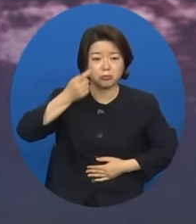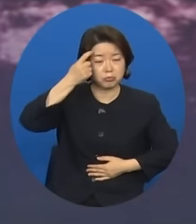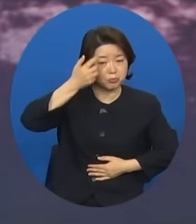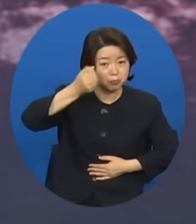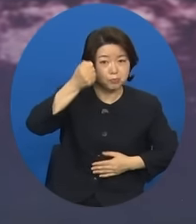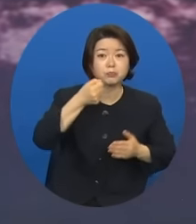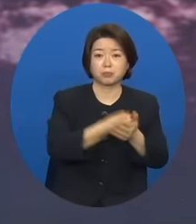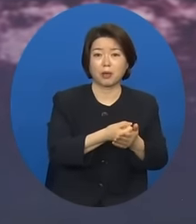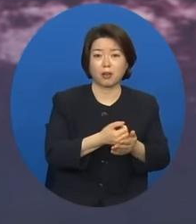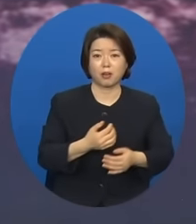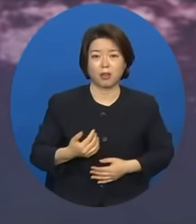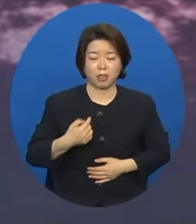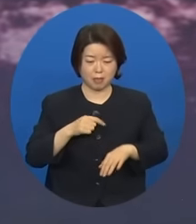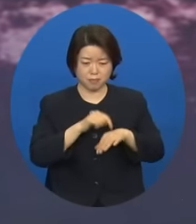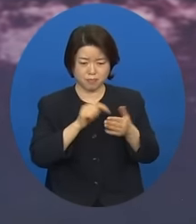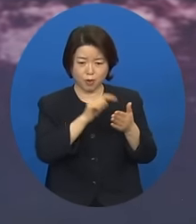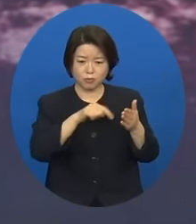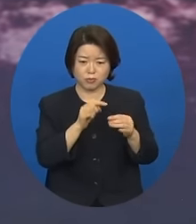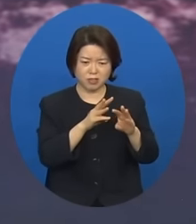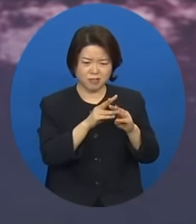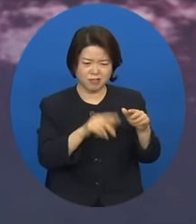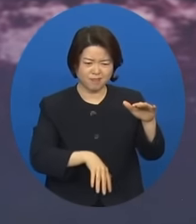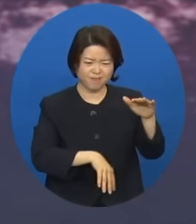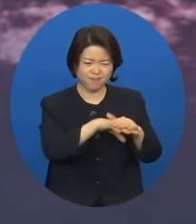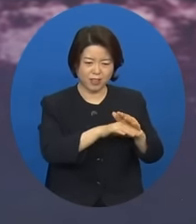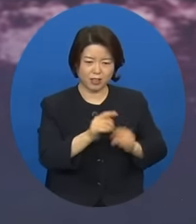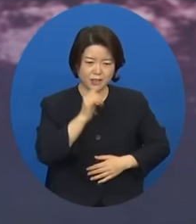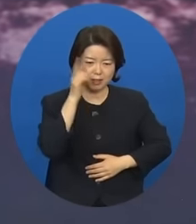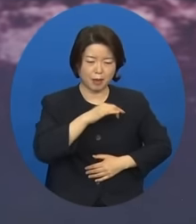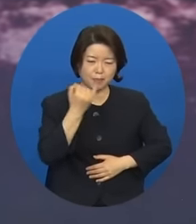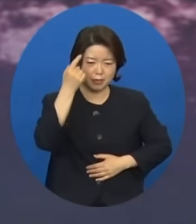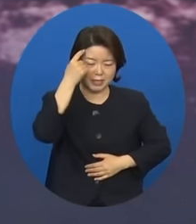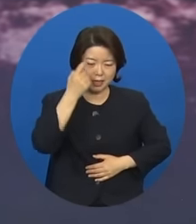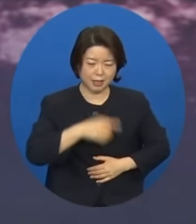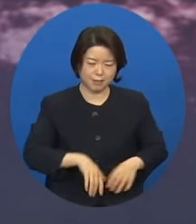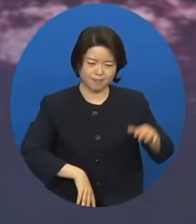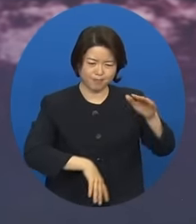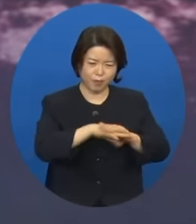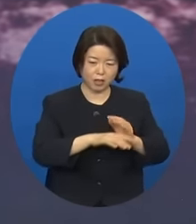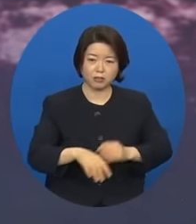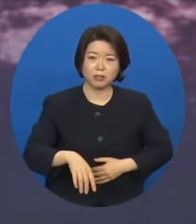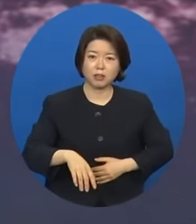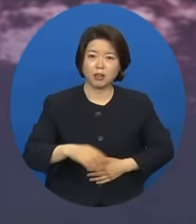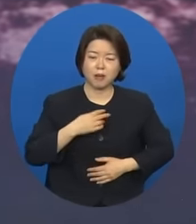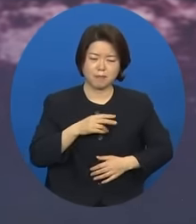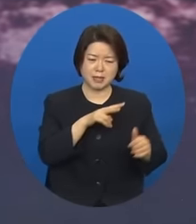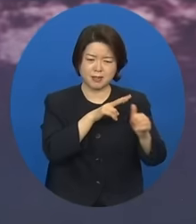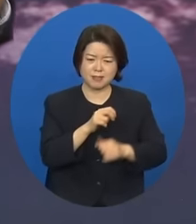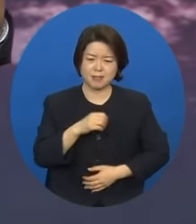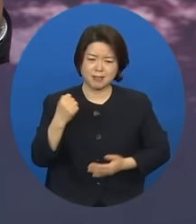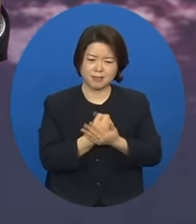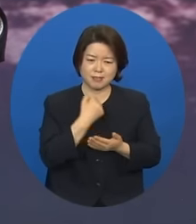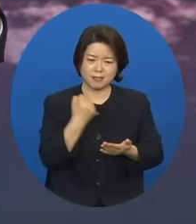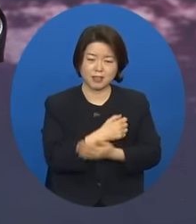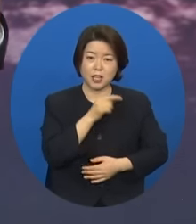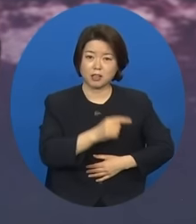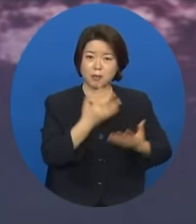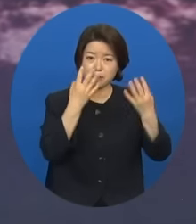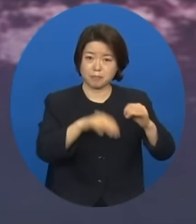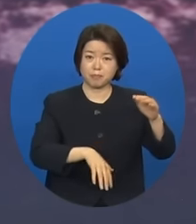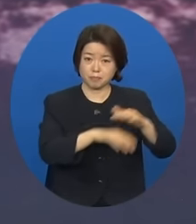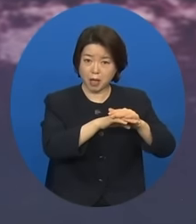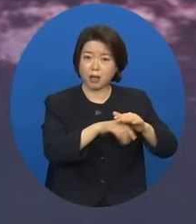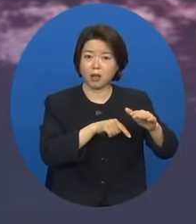마음 안에 흙더미가 가득차 있는 가라지가 가득차 있어요 마음이 서운한 거 하나님앞에 근데 얼마 지나지 않아서